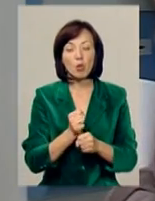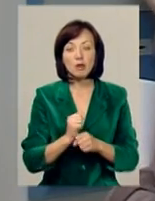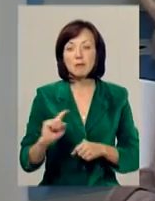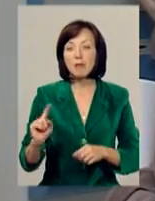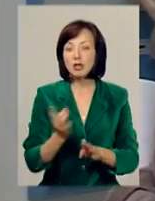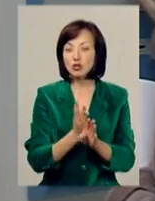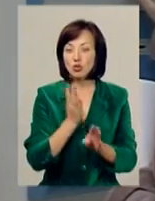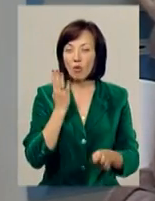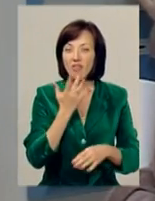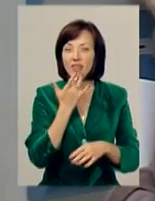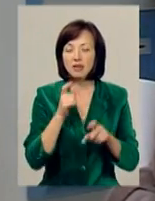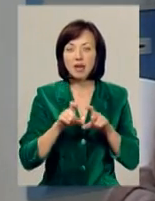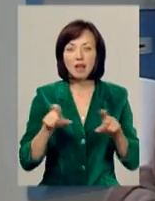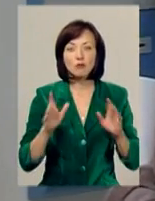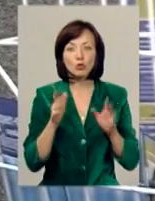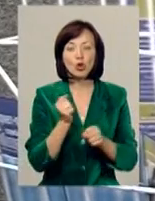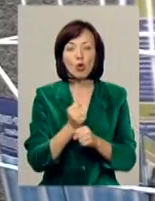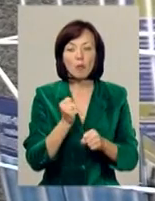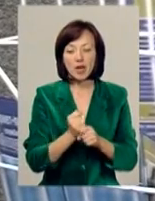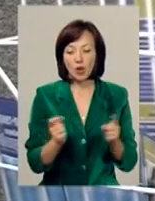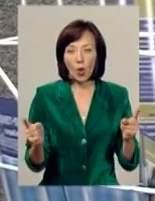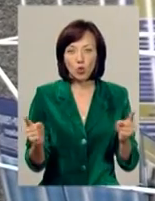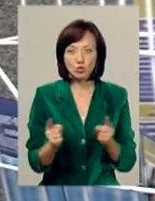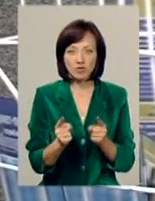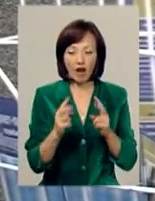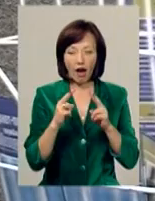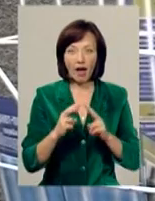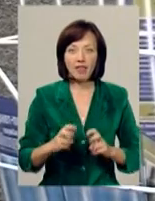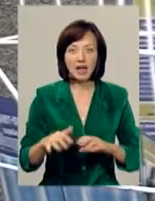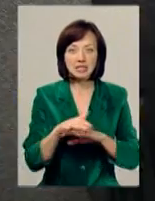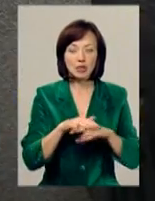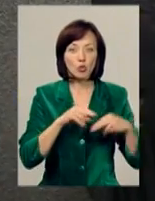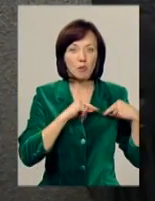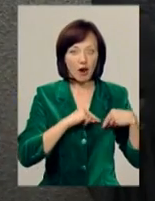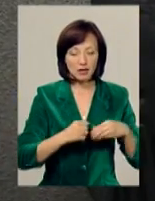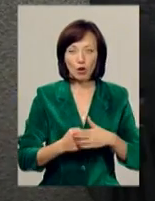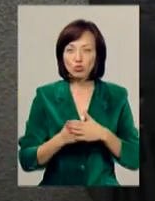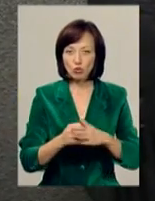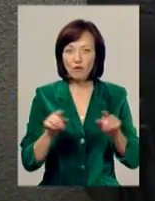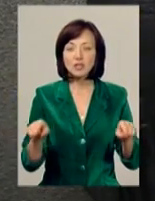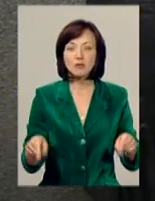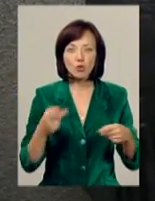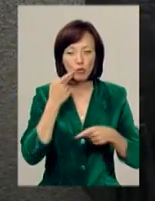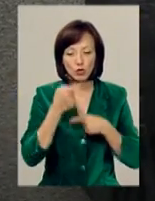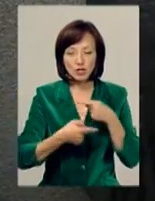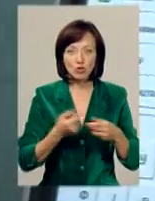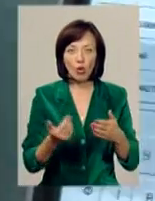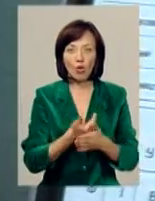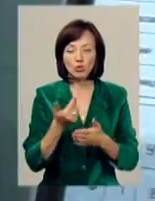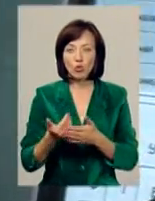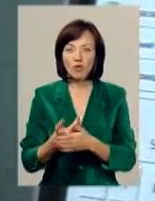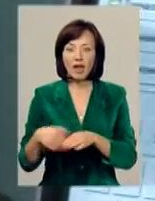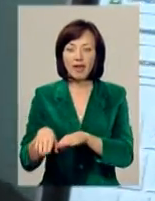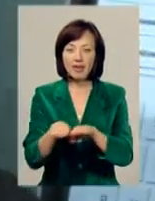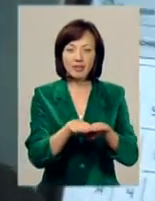новостворене нацагентство робитиме короткостроковий аналіз ринку праці на основі якого створюють постійно оновлювану єдину